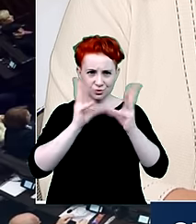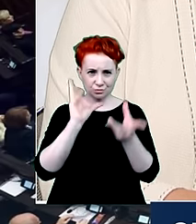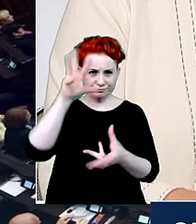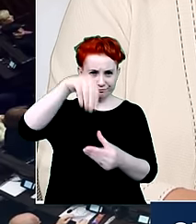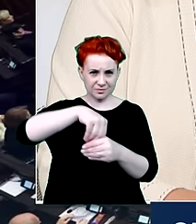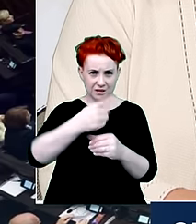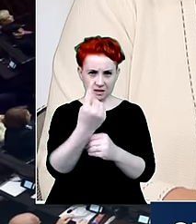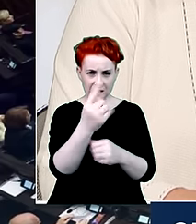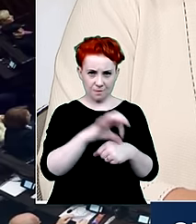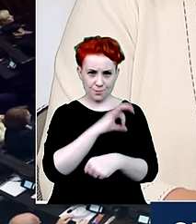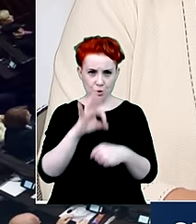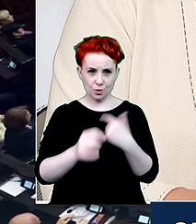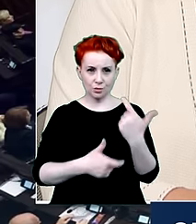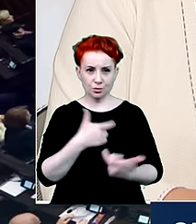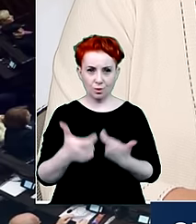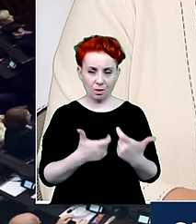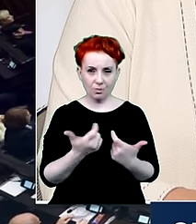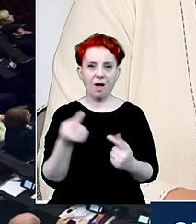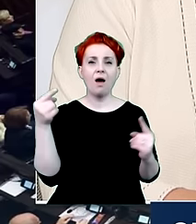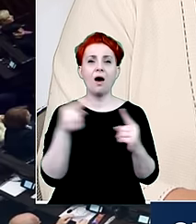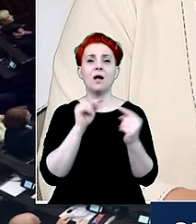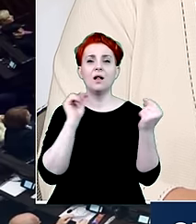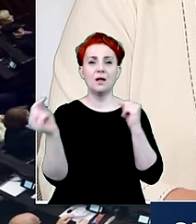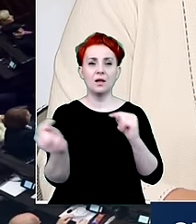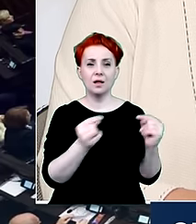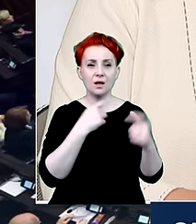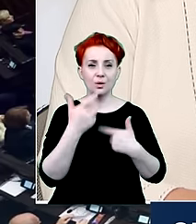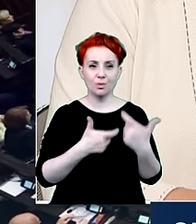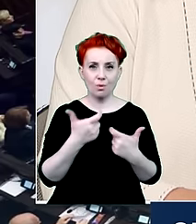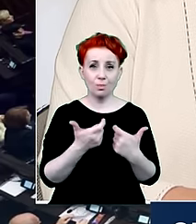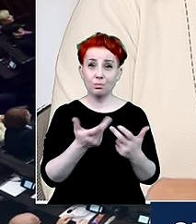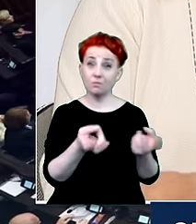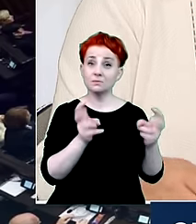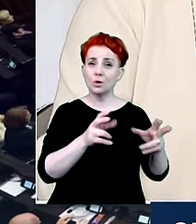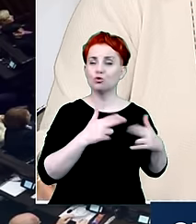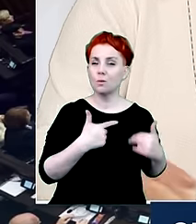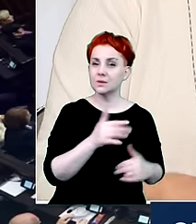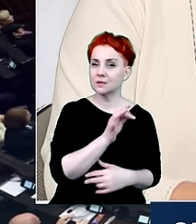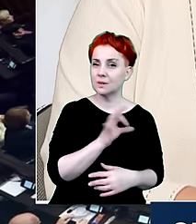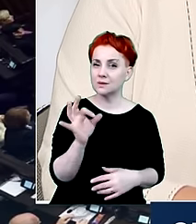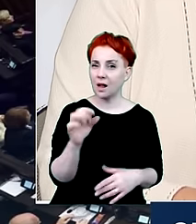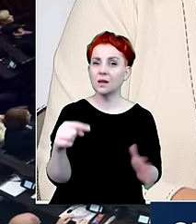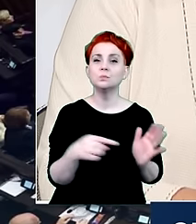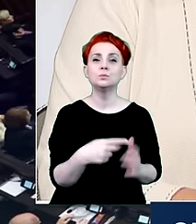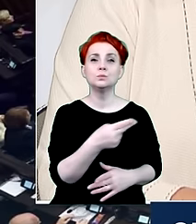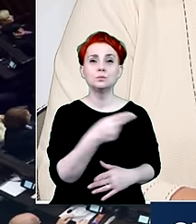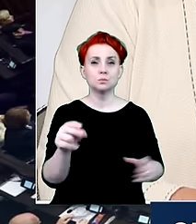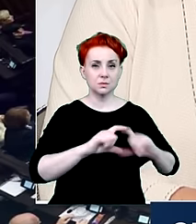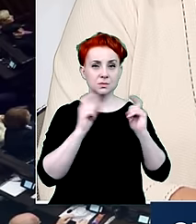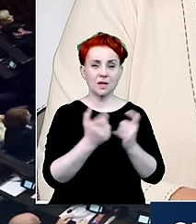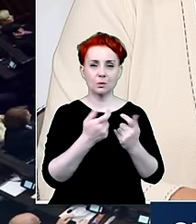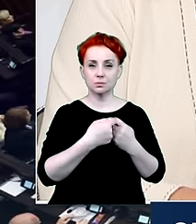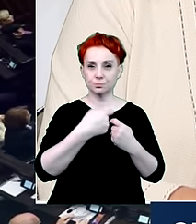projekcie, po to, żeby po prostu debatować. Powołujecie komisje nadzwyczajne po to, żeby ten temat ciągnąć nie wiadomo